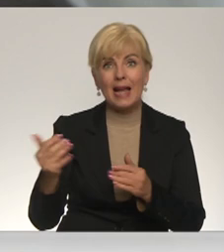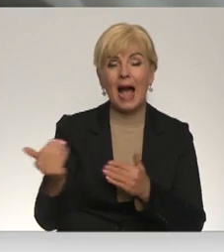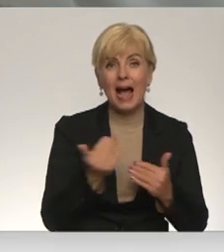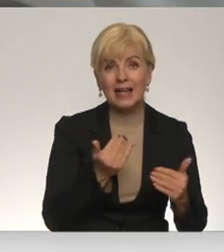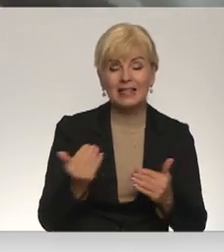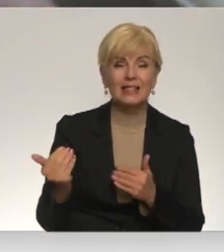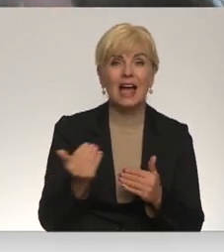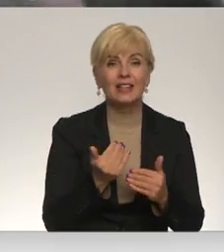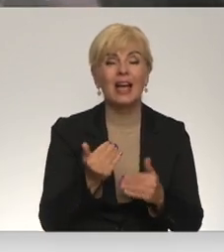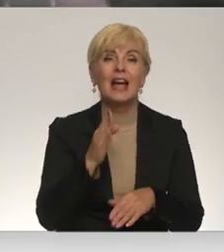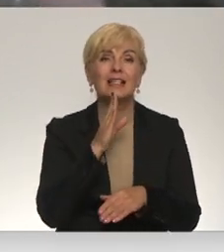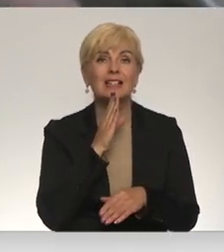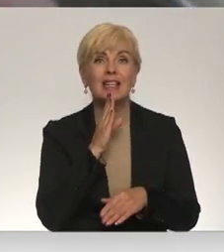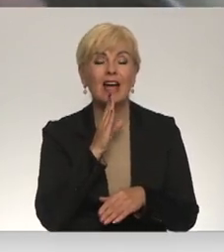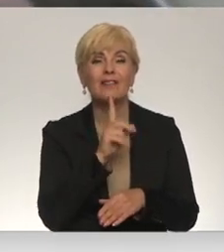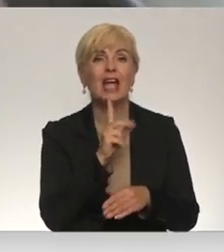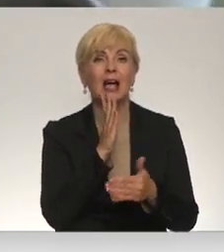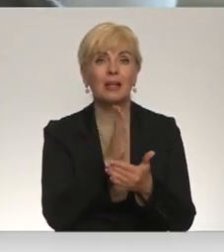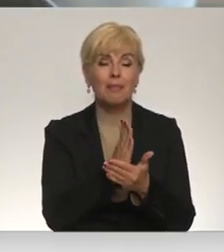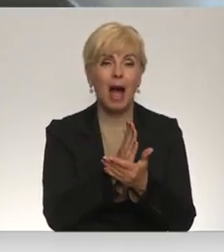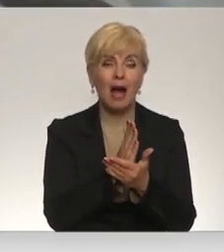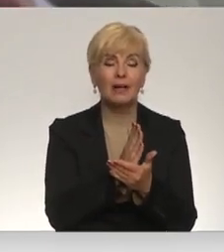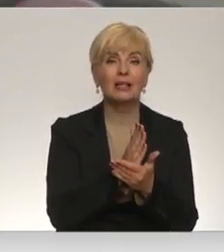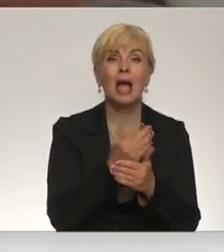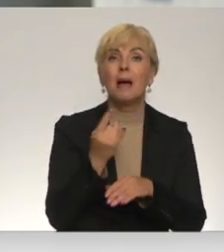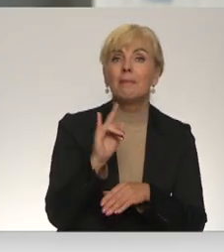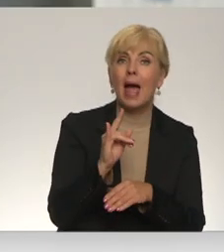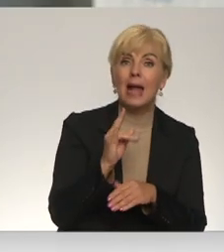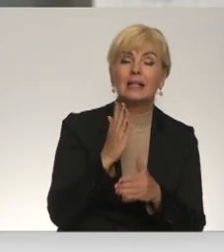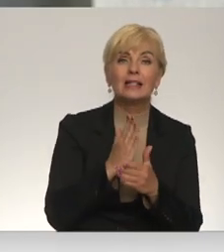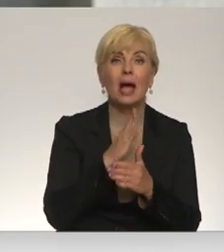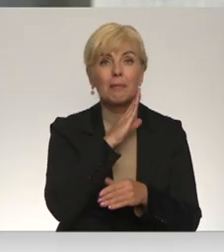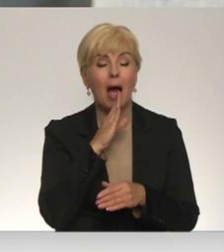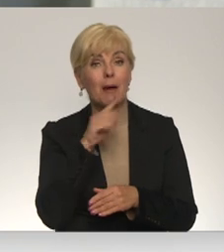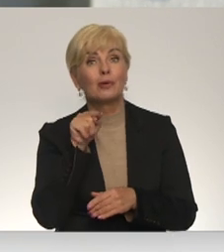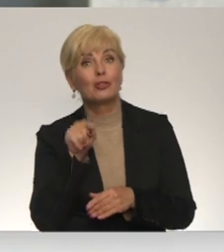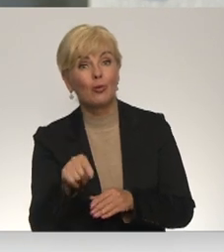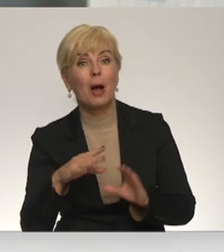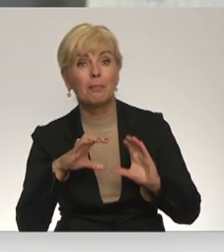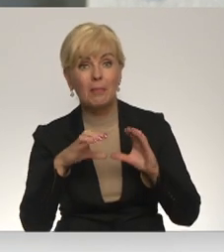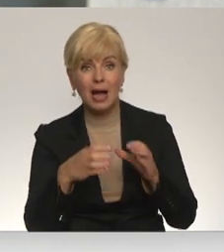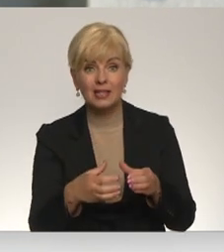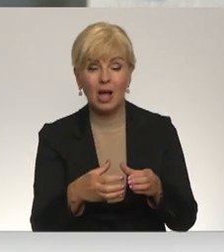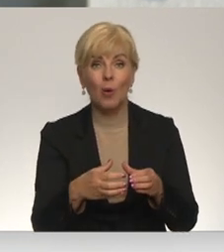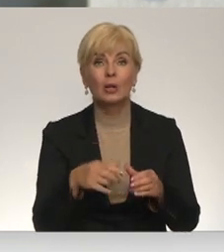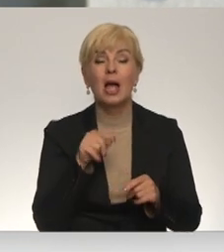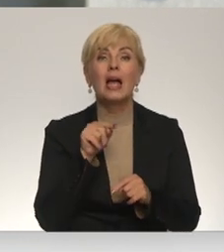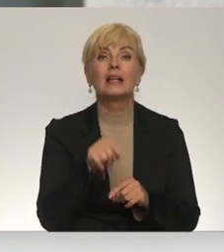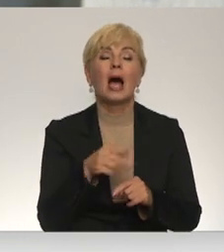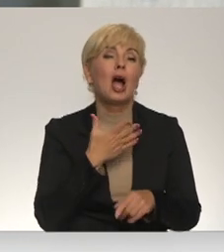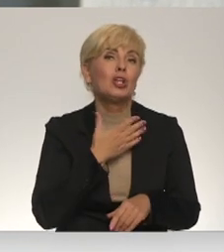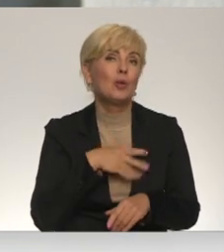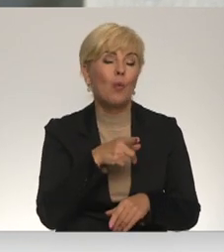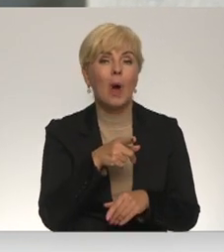ir midwife, sieviete pa vidu, starp bērniņu, starp mammu, starp to pasauli un šo pasauli. Tā ir